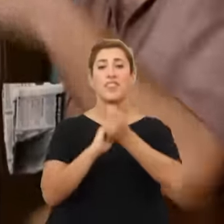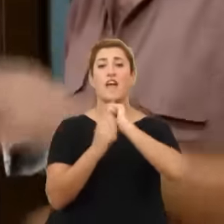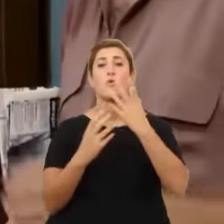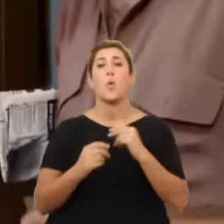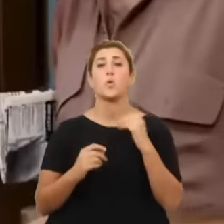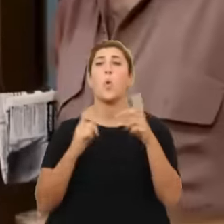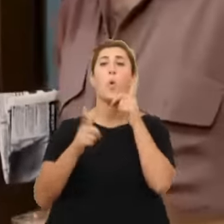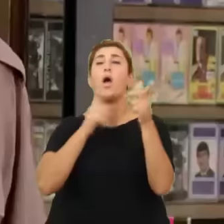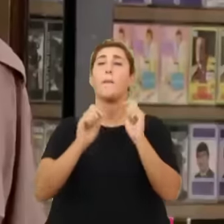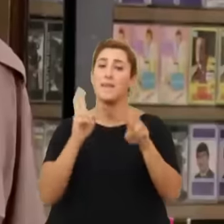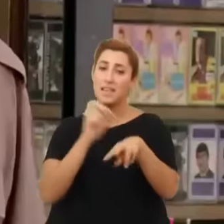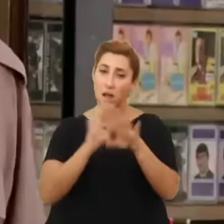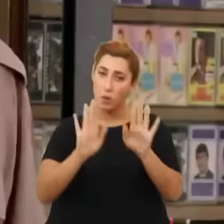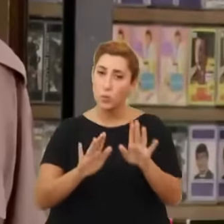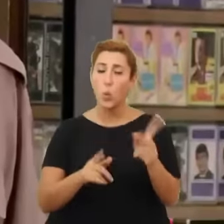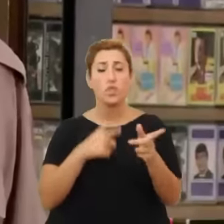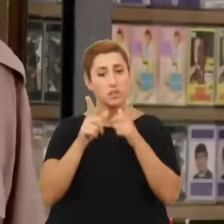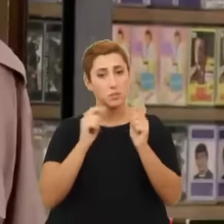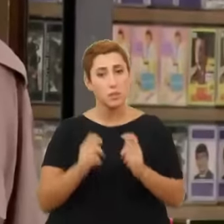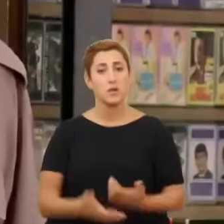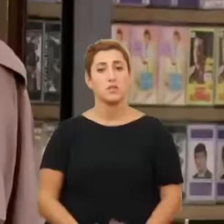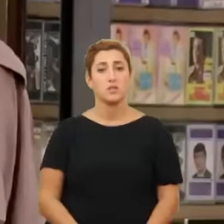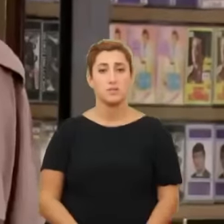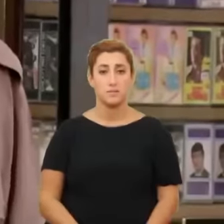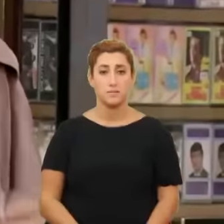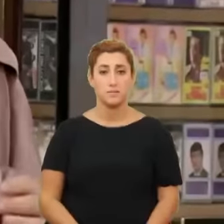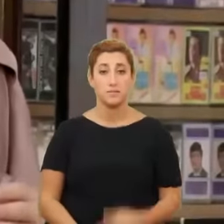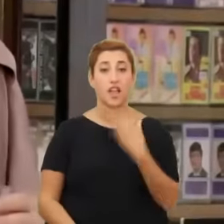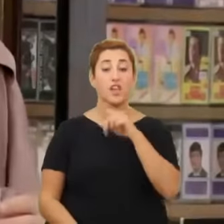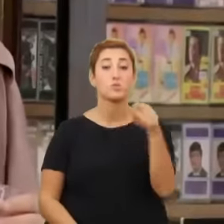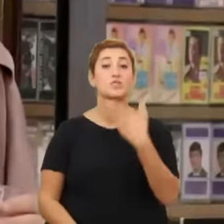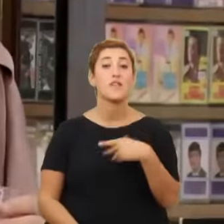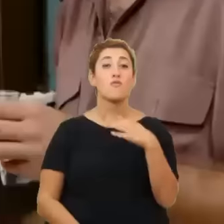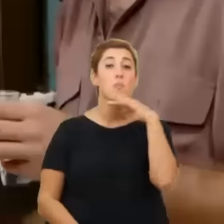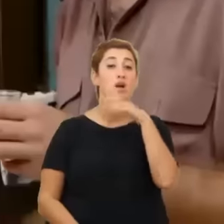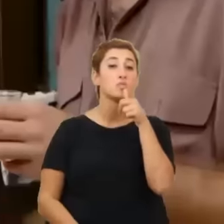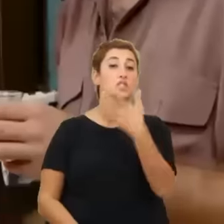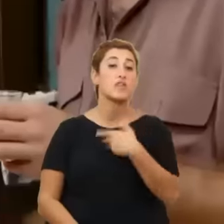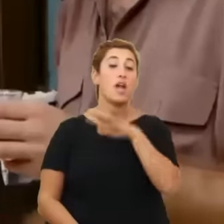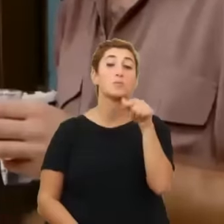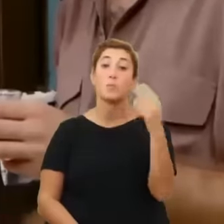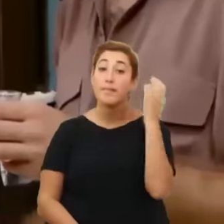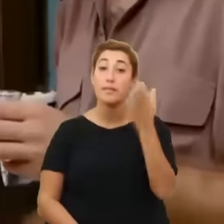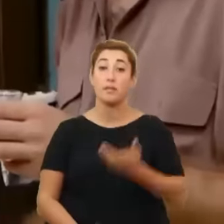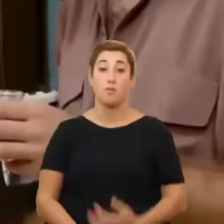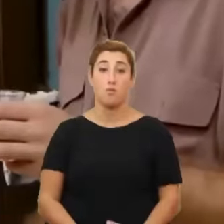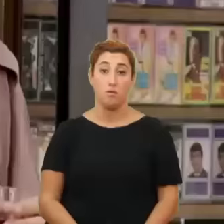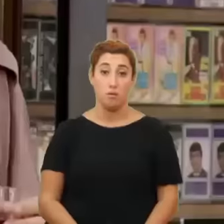olup kurtlanma, bir iki dakika bir dur. Onları da çalarız. Gençler bunları seviyor oğlum artık. Herkes bunları